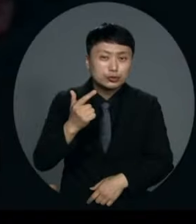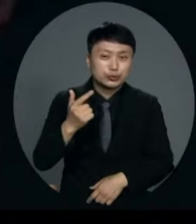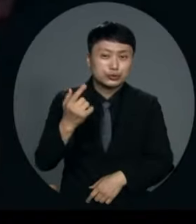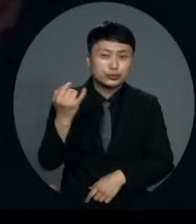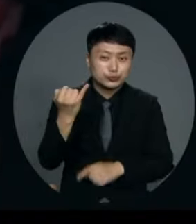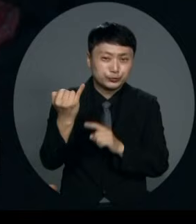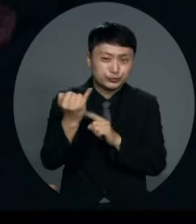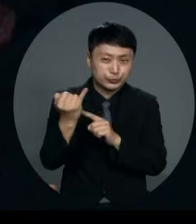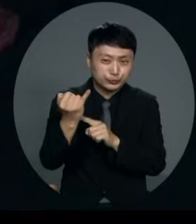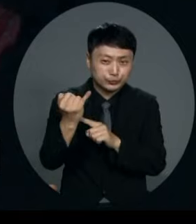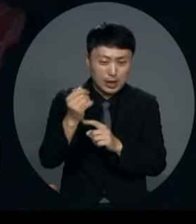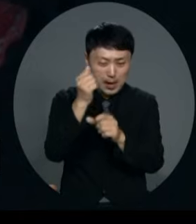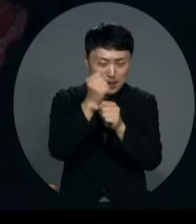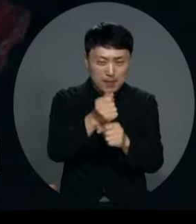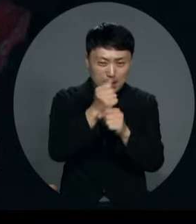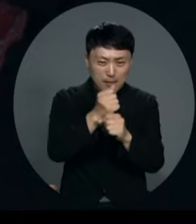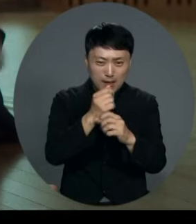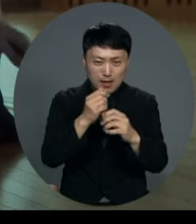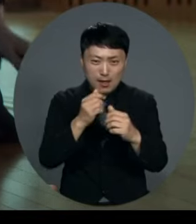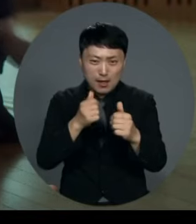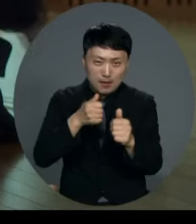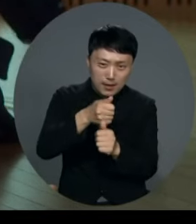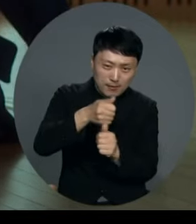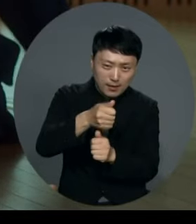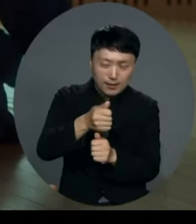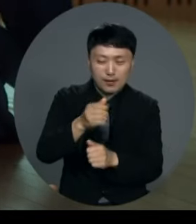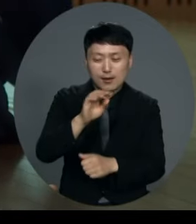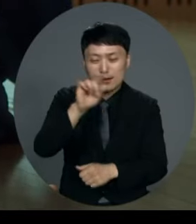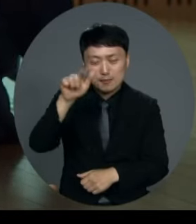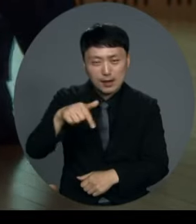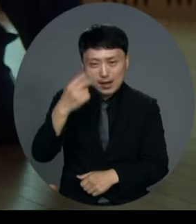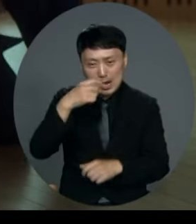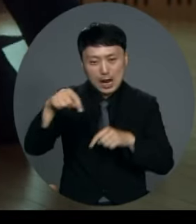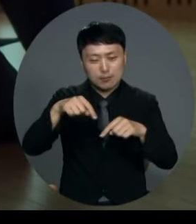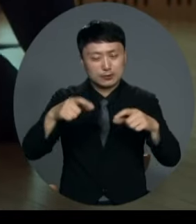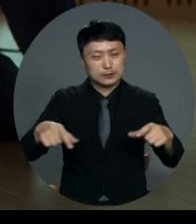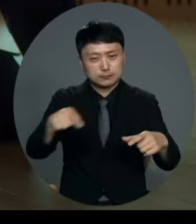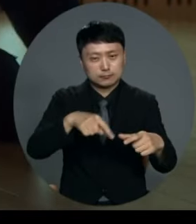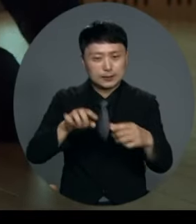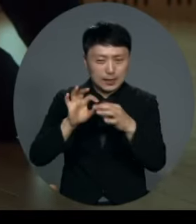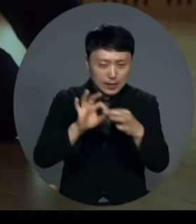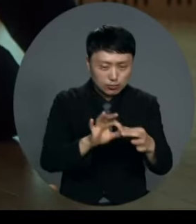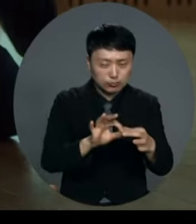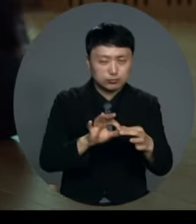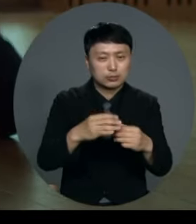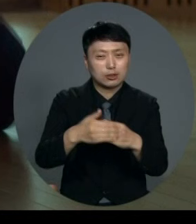거물진 채 물러서지 않는 것처럼 박 감독도 지역에서 영화를 계속